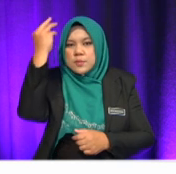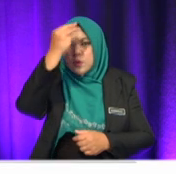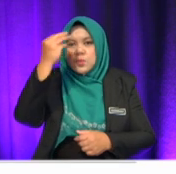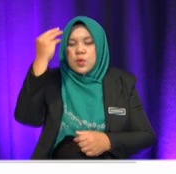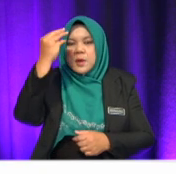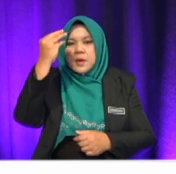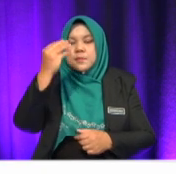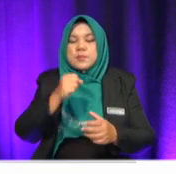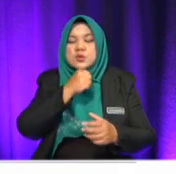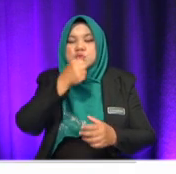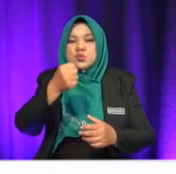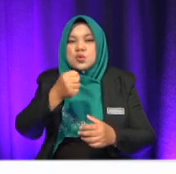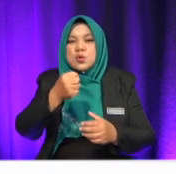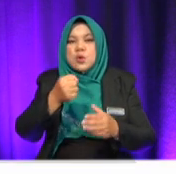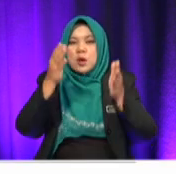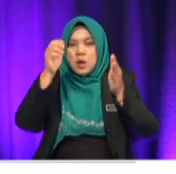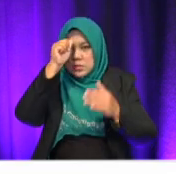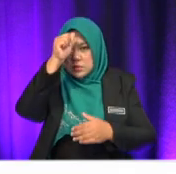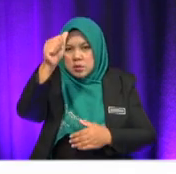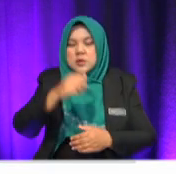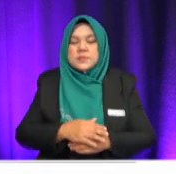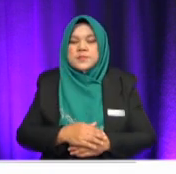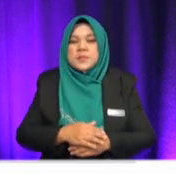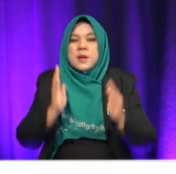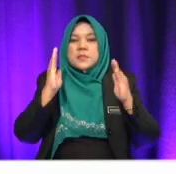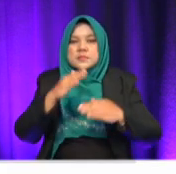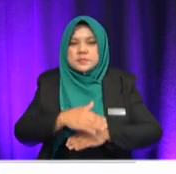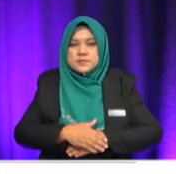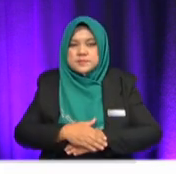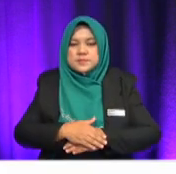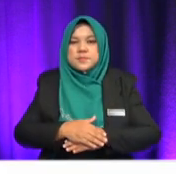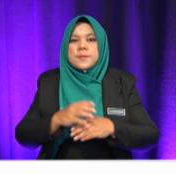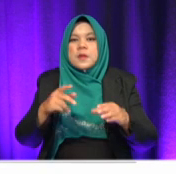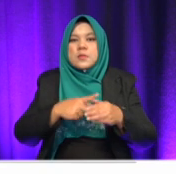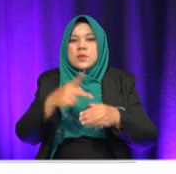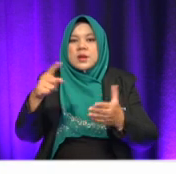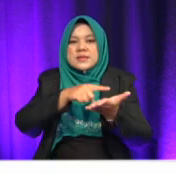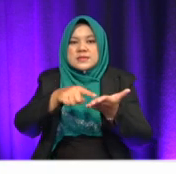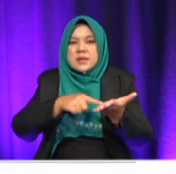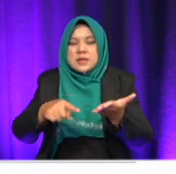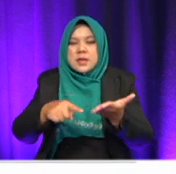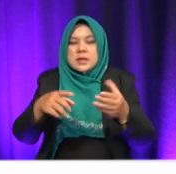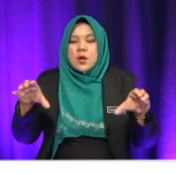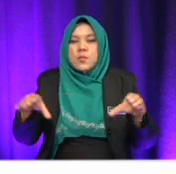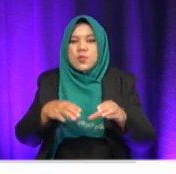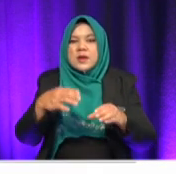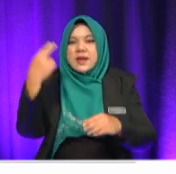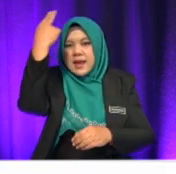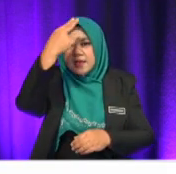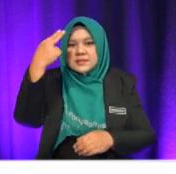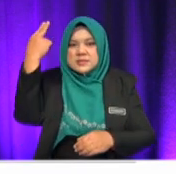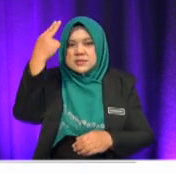salat mengerjakan zakat menunaikan zakat dan mengerjakan haji ke Baitullah dan